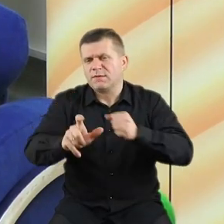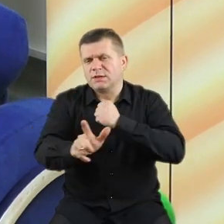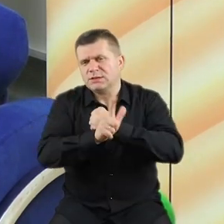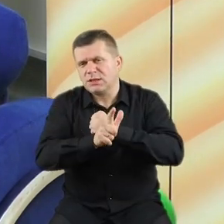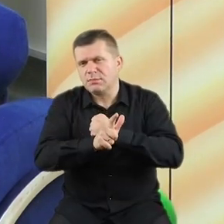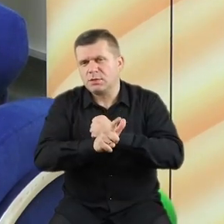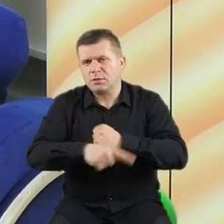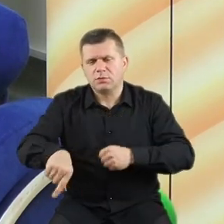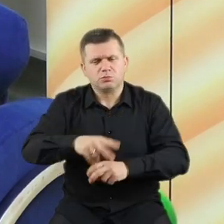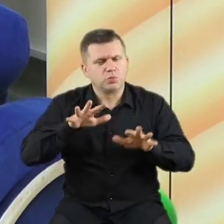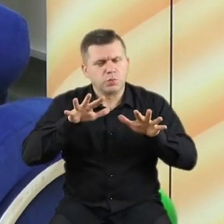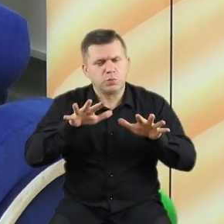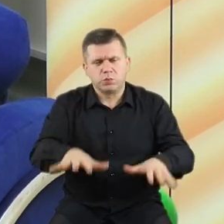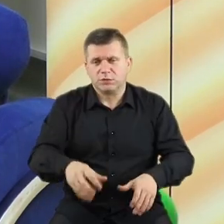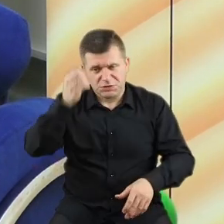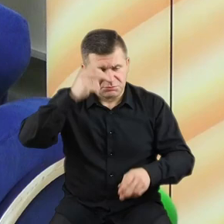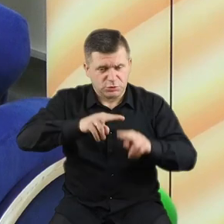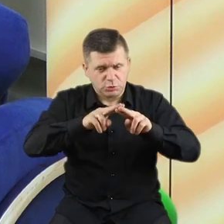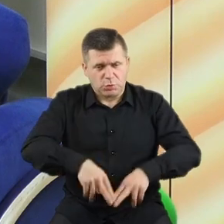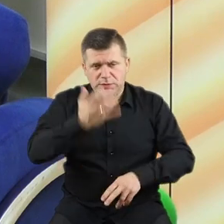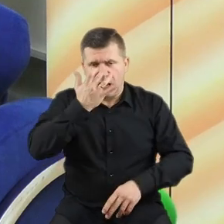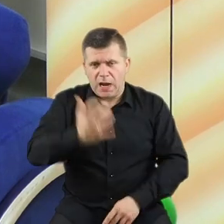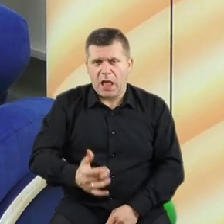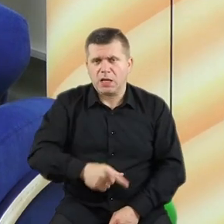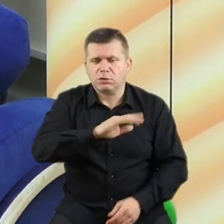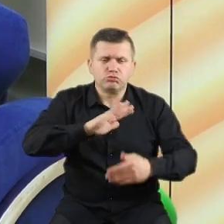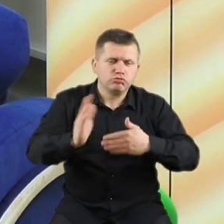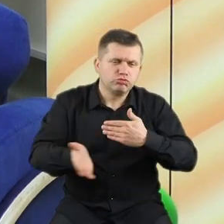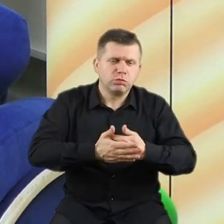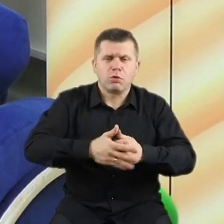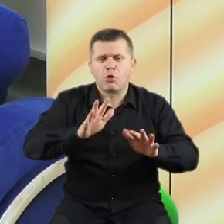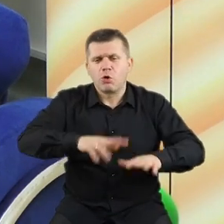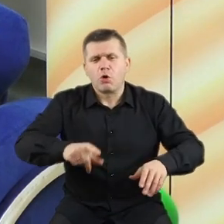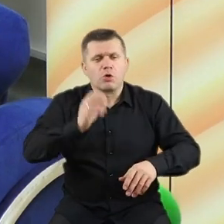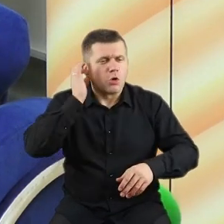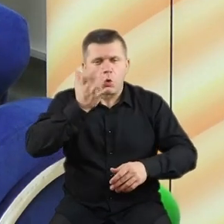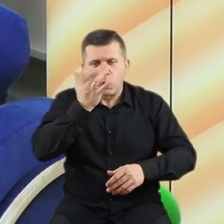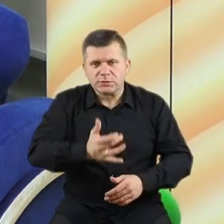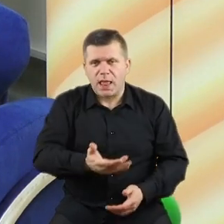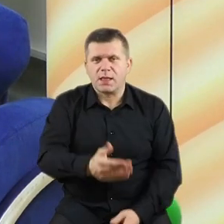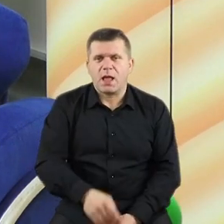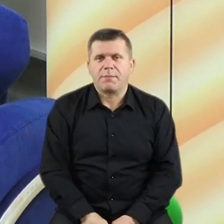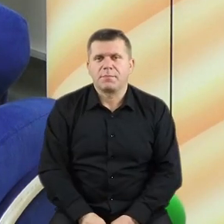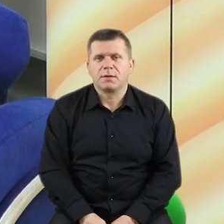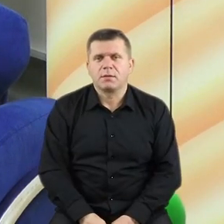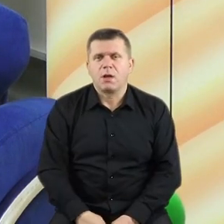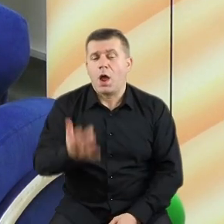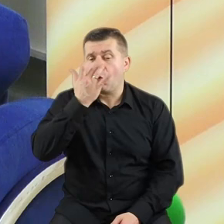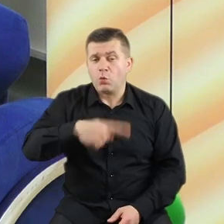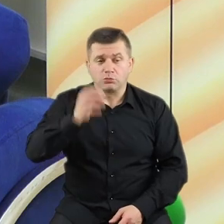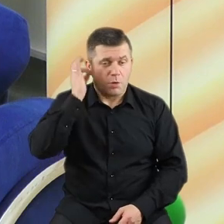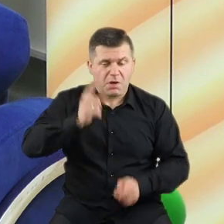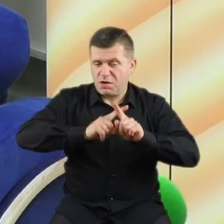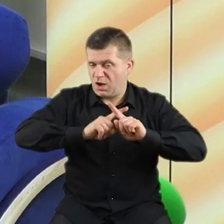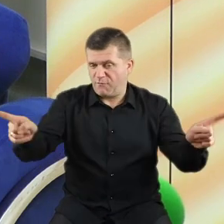70. Mnóstwo Basków, Hiszpanów zostało w Związku Radzieckim, bo się pożenili z Rosjankami, a Rosjankom nie wolno